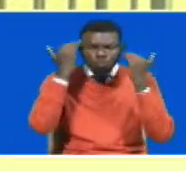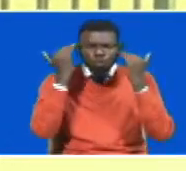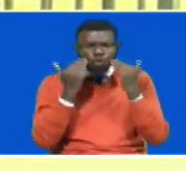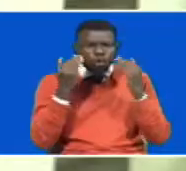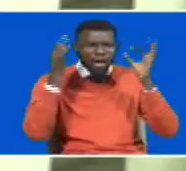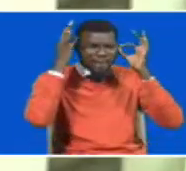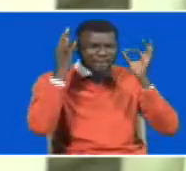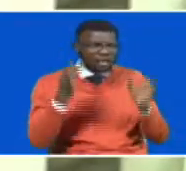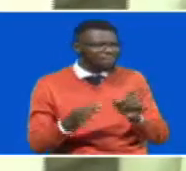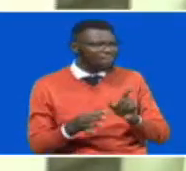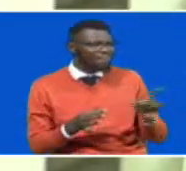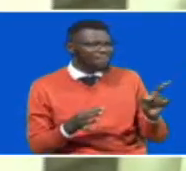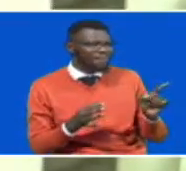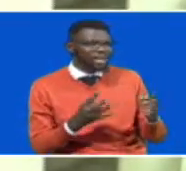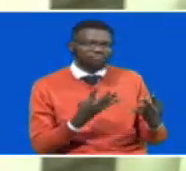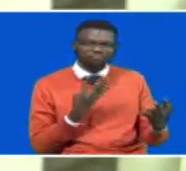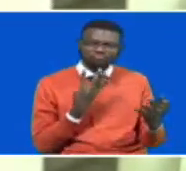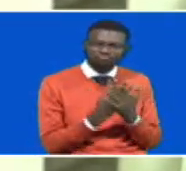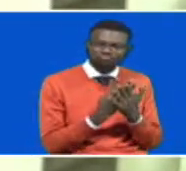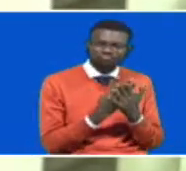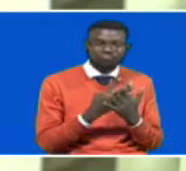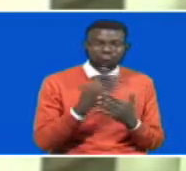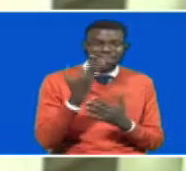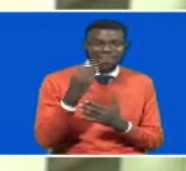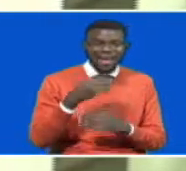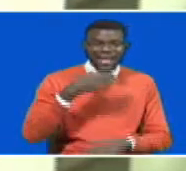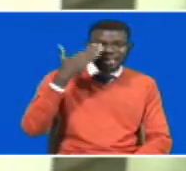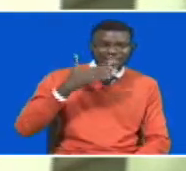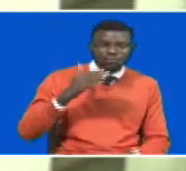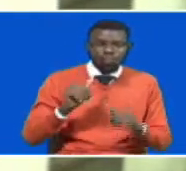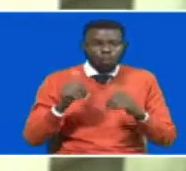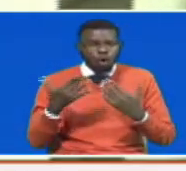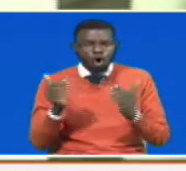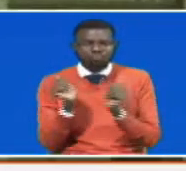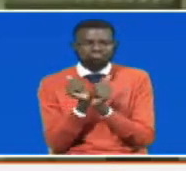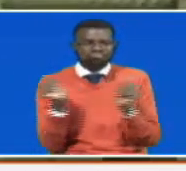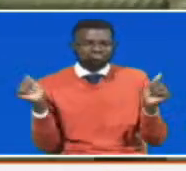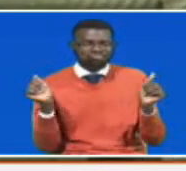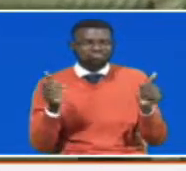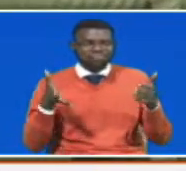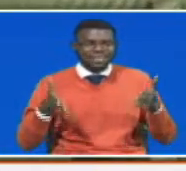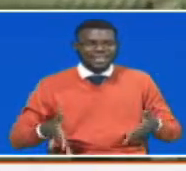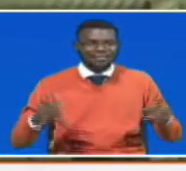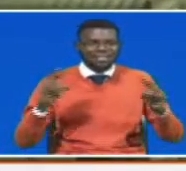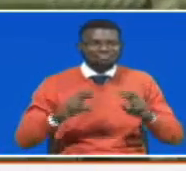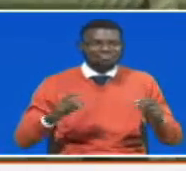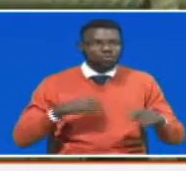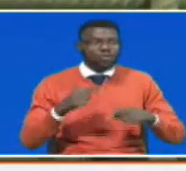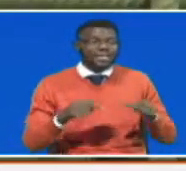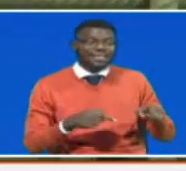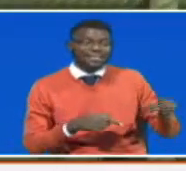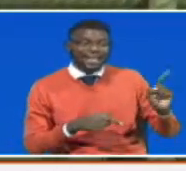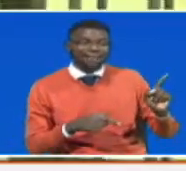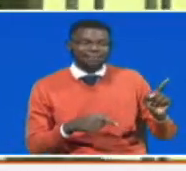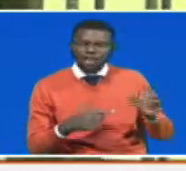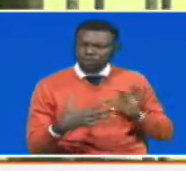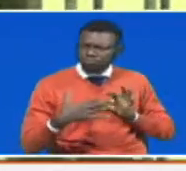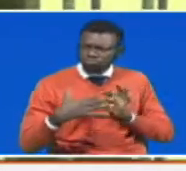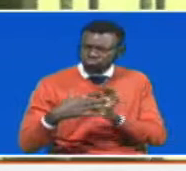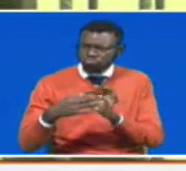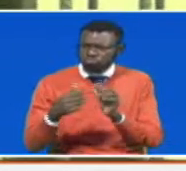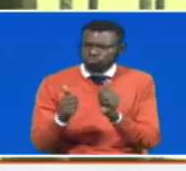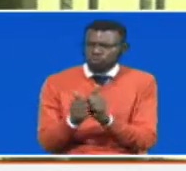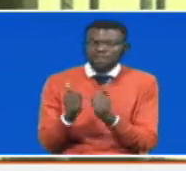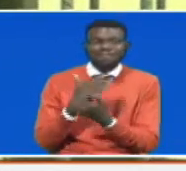itabaini iwapo atazuiliwa kwa siku 30 au la ili kupisha uchunguzi. Ezekiel anatuhumiwa kuwa na uhusiano wa karibu